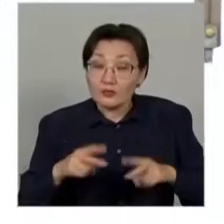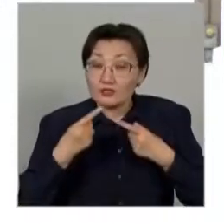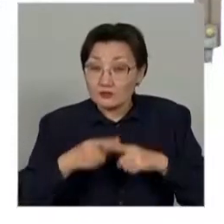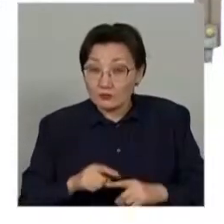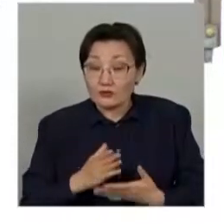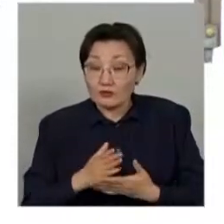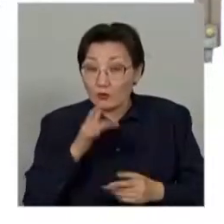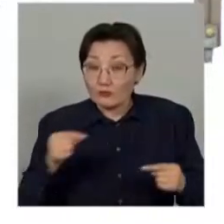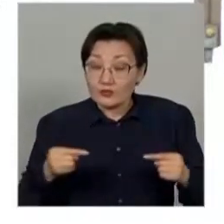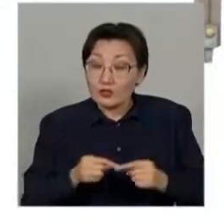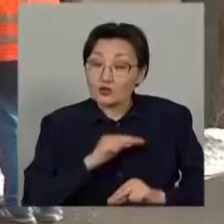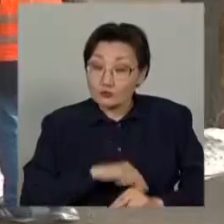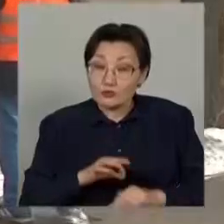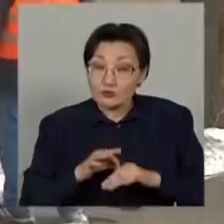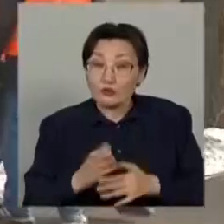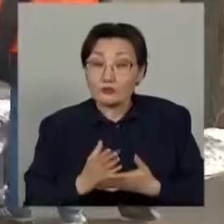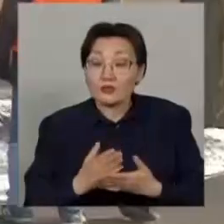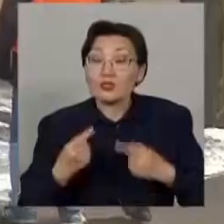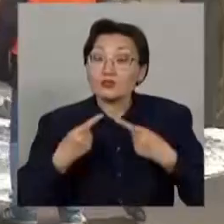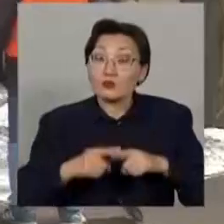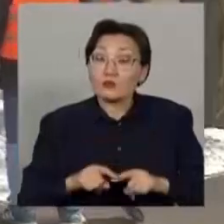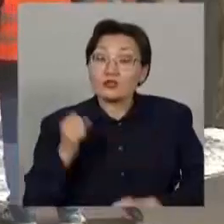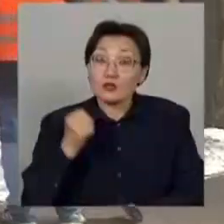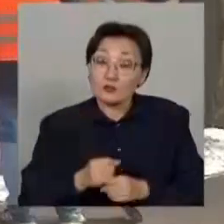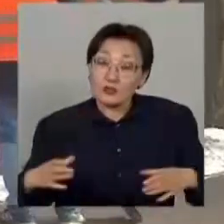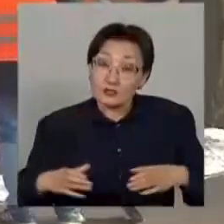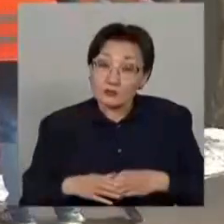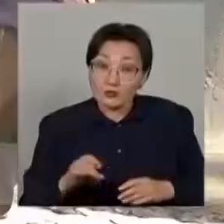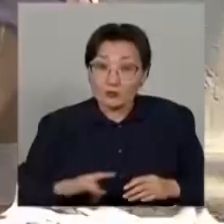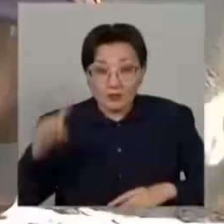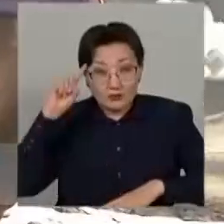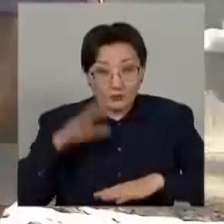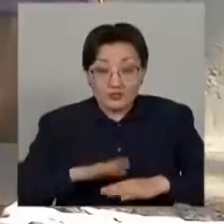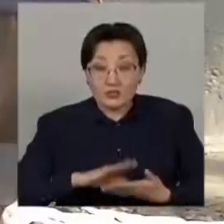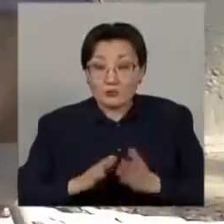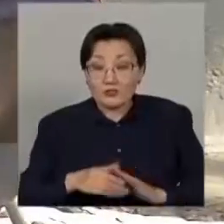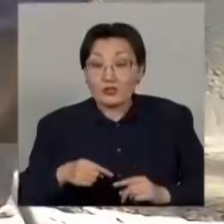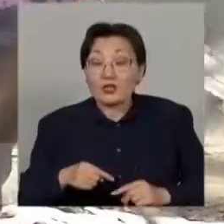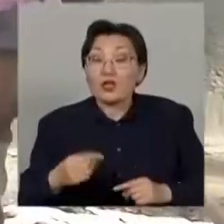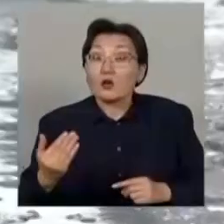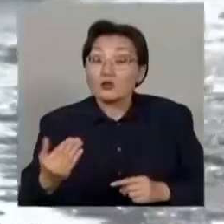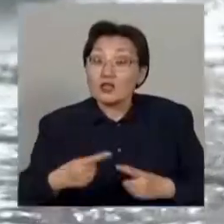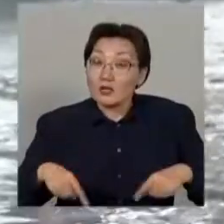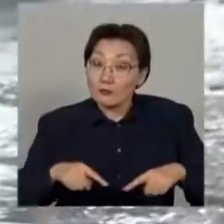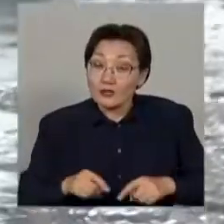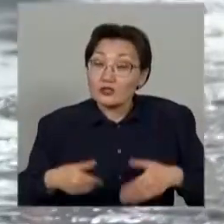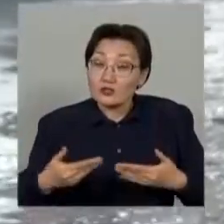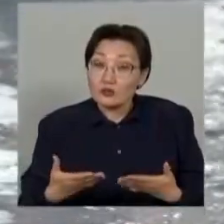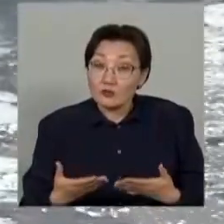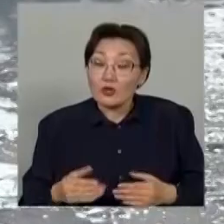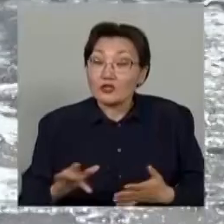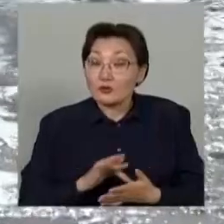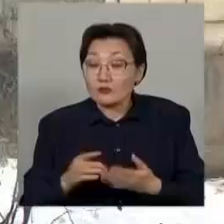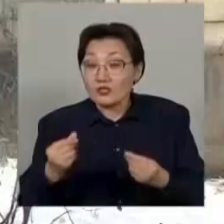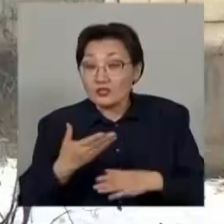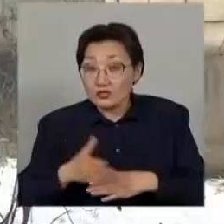Уақытында жұмыс жақсы жүріп жатыр. Техника мен жұмысшылар тобын аудан әкімдері келісімшарт жасасқан мердігер ұйым ұсынады. Анықталғандай бюджеттен